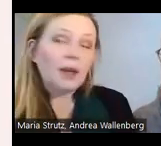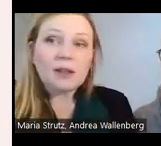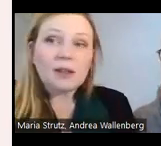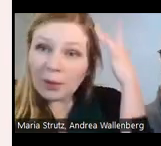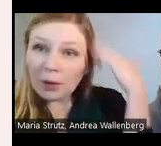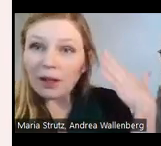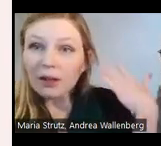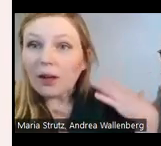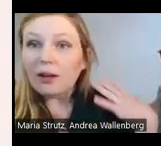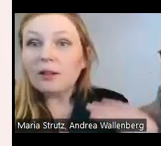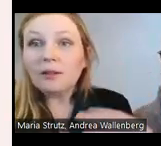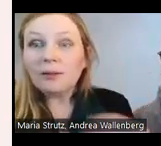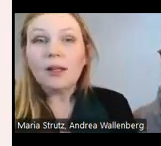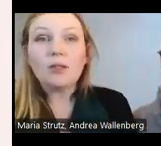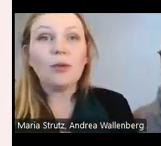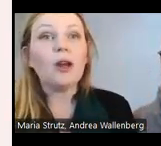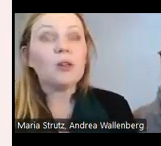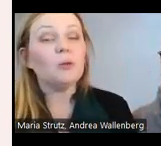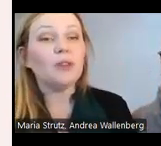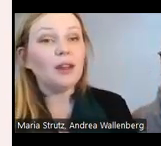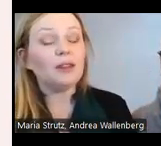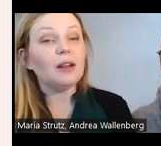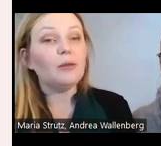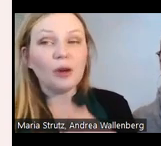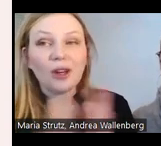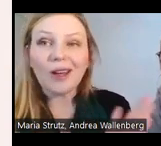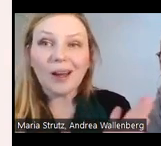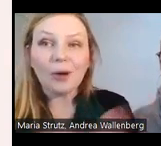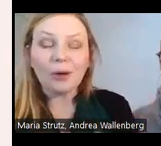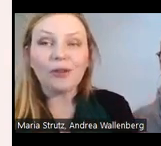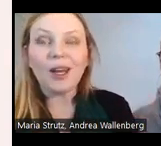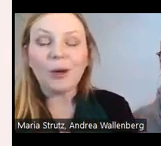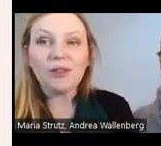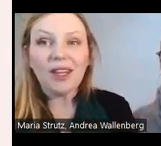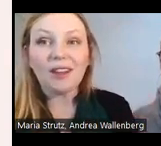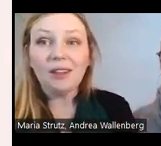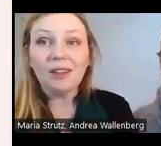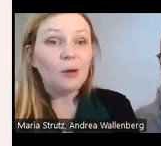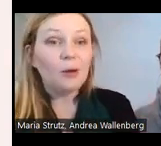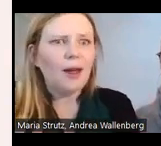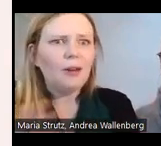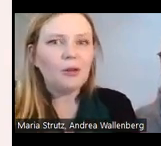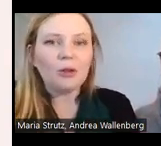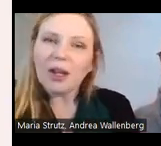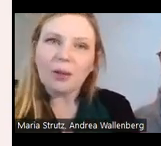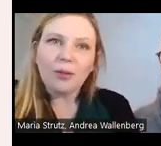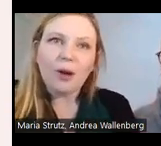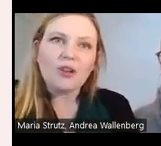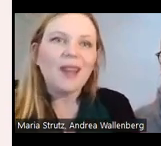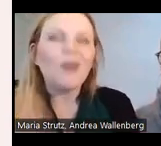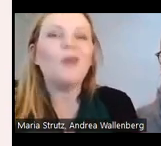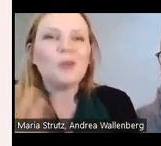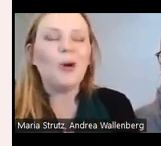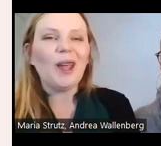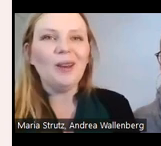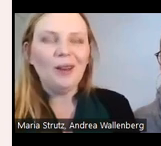Och det kanske är en med lockigt hår. Så får man ha persontecken till dem för att kunna skilja på dem. För det kan också vara viktigt. Och det här är ju dessutom jättebra för barn